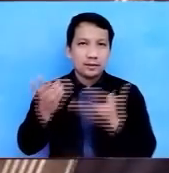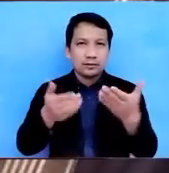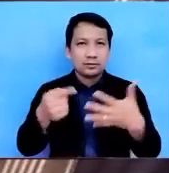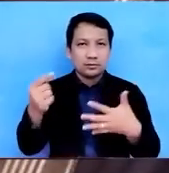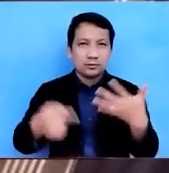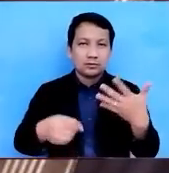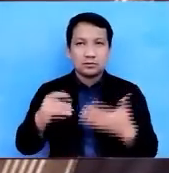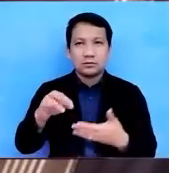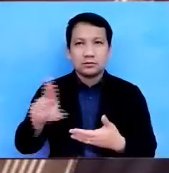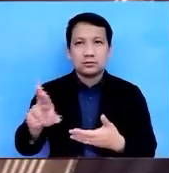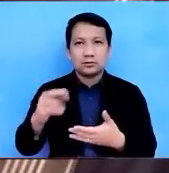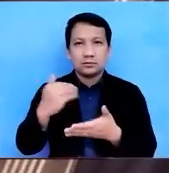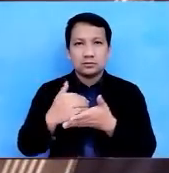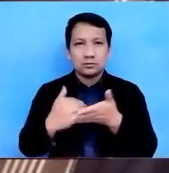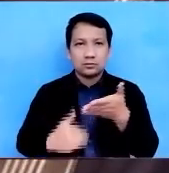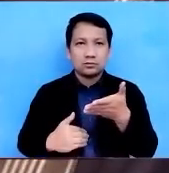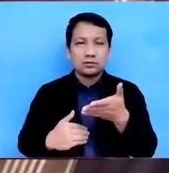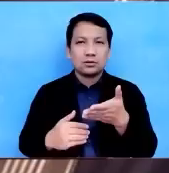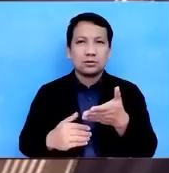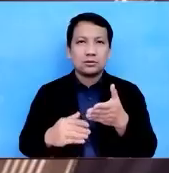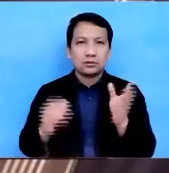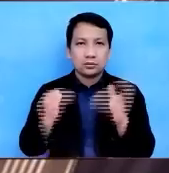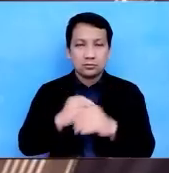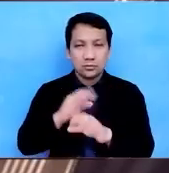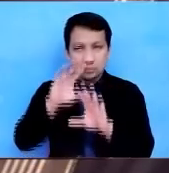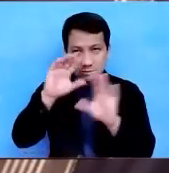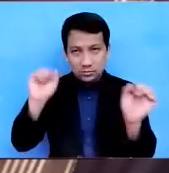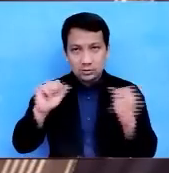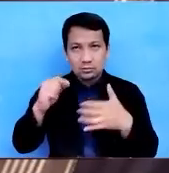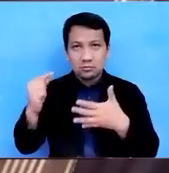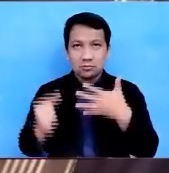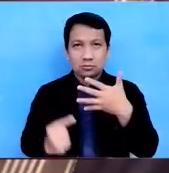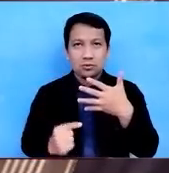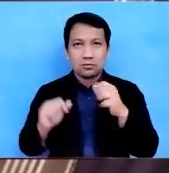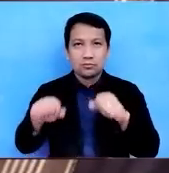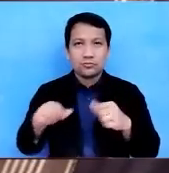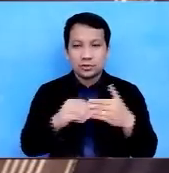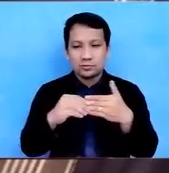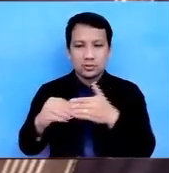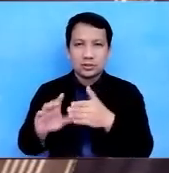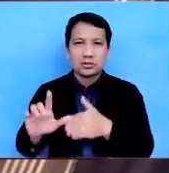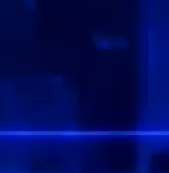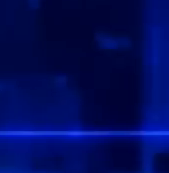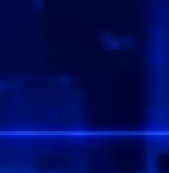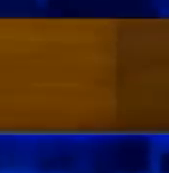ng listahan sa Office of the President na mga pwedeng mamuno sa LTO.